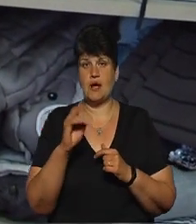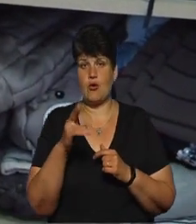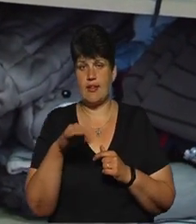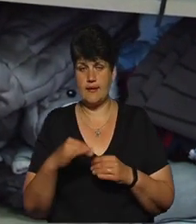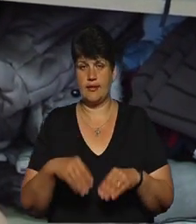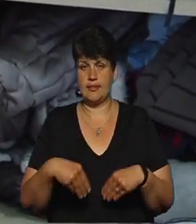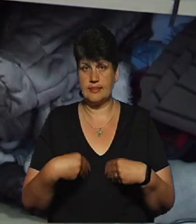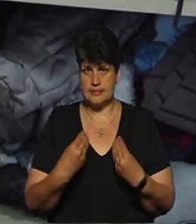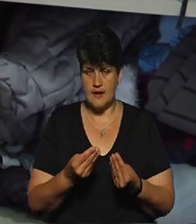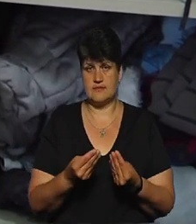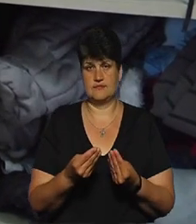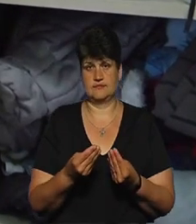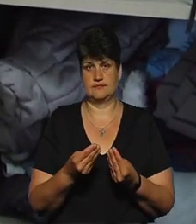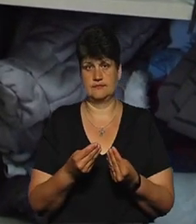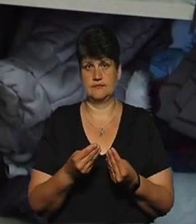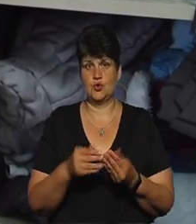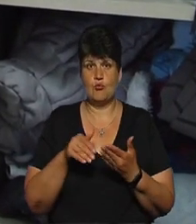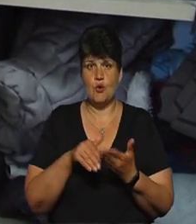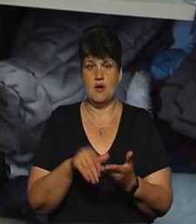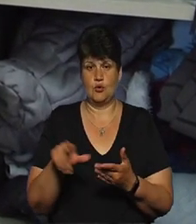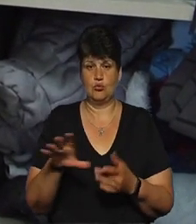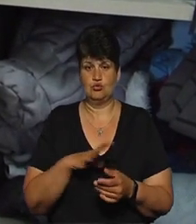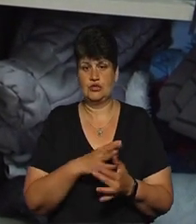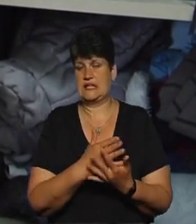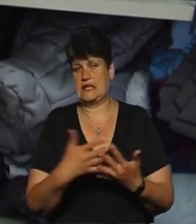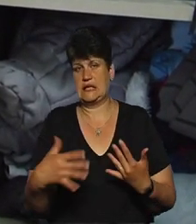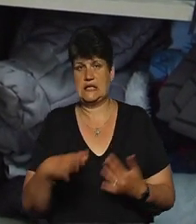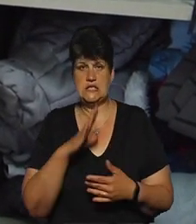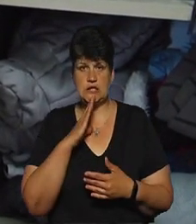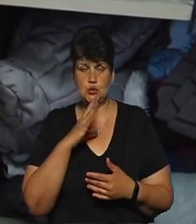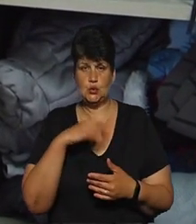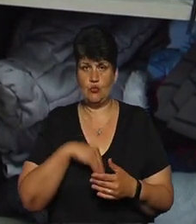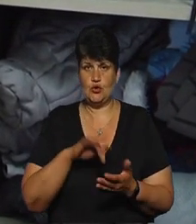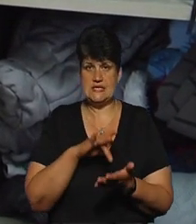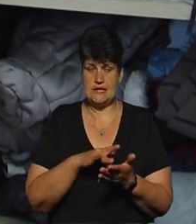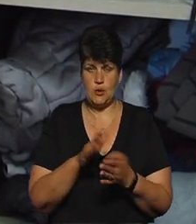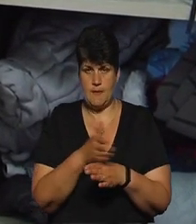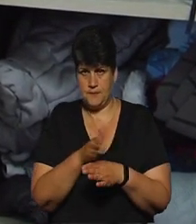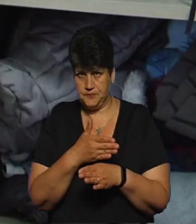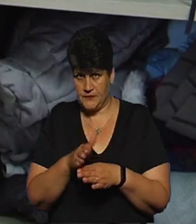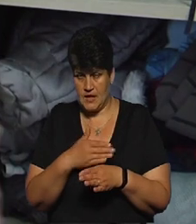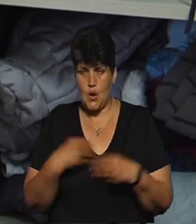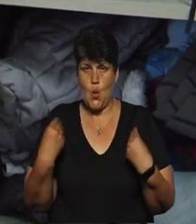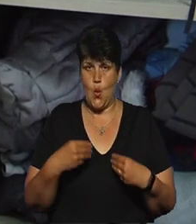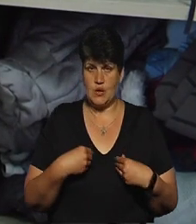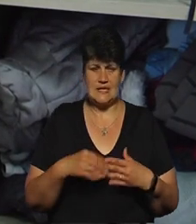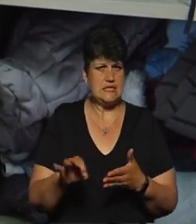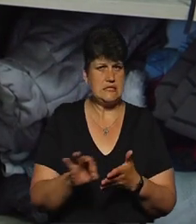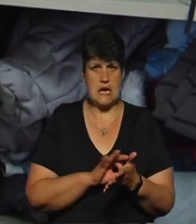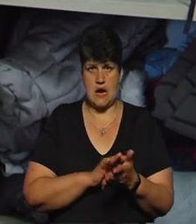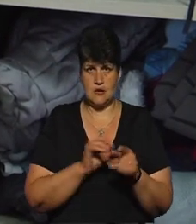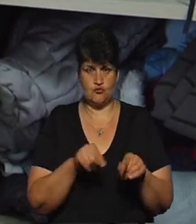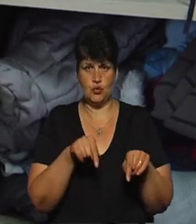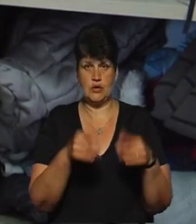людям перебирати. Ми були, у нас було декілька жінок з духовного центру. Ми перебирали тут одяг, і зразу ж якраз в той самий